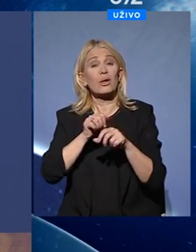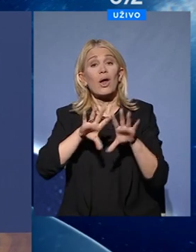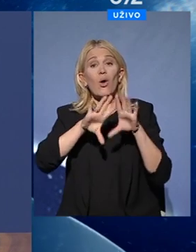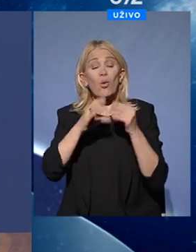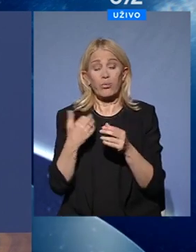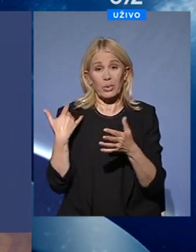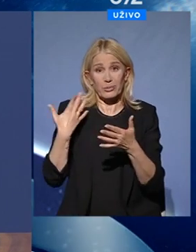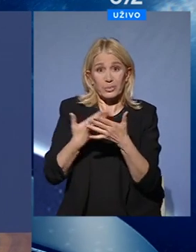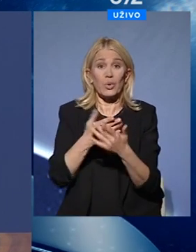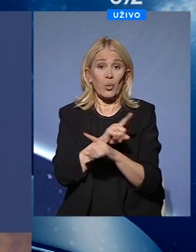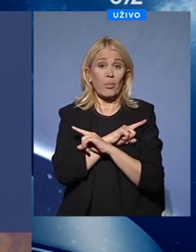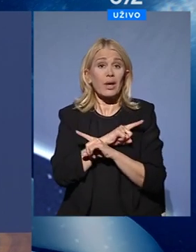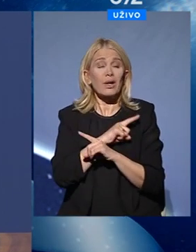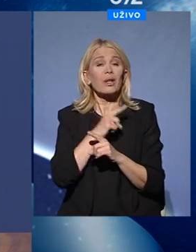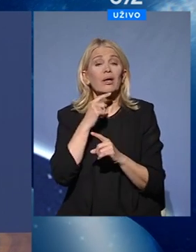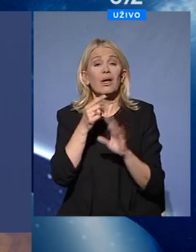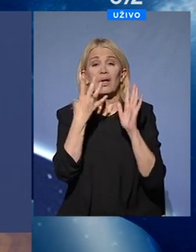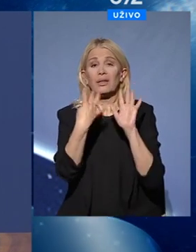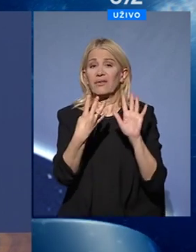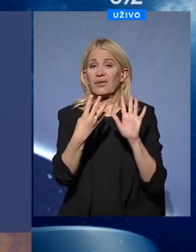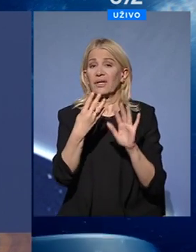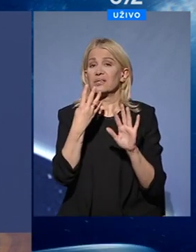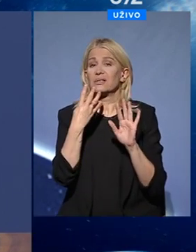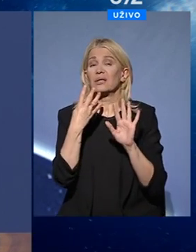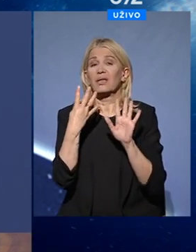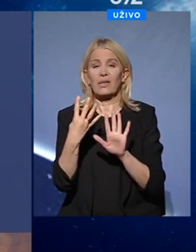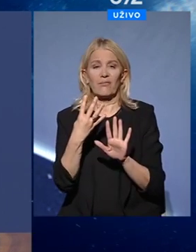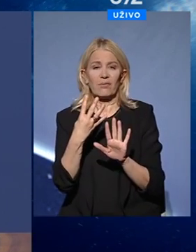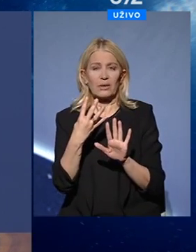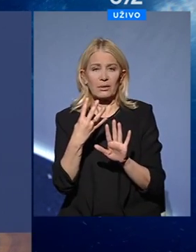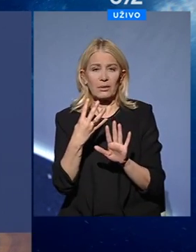početka epidemije je 99 godina.